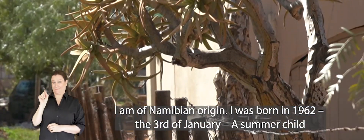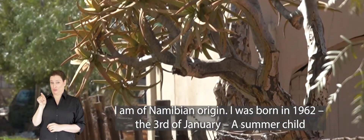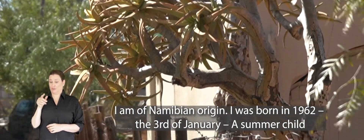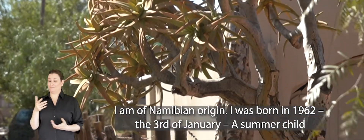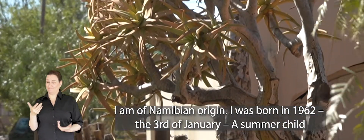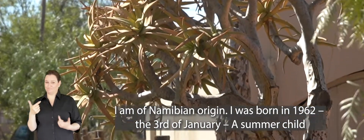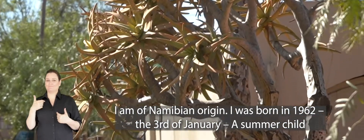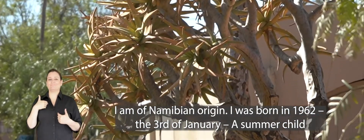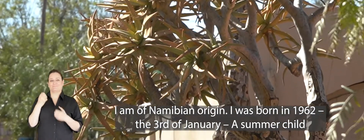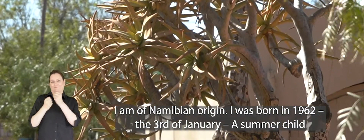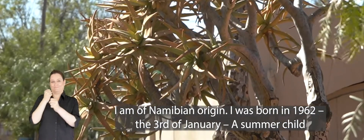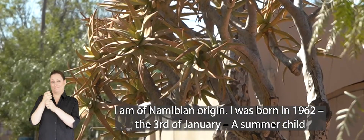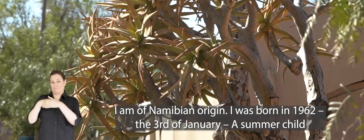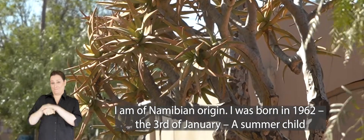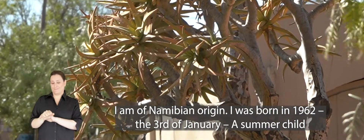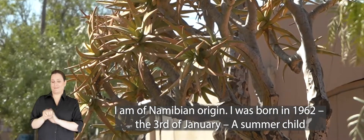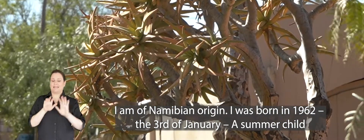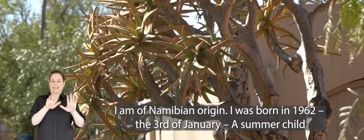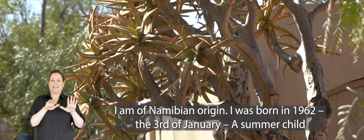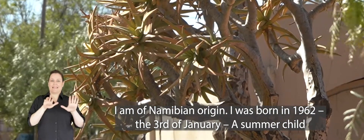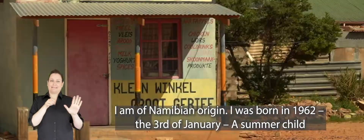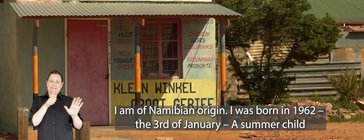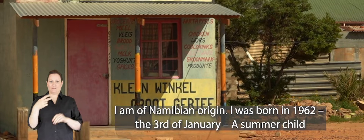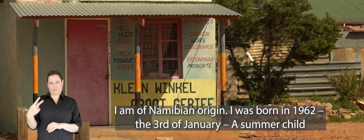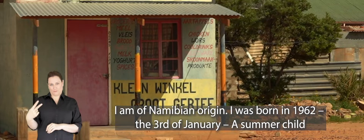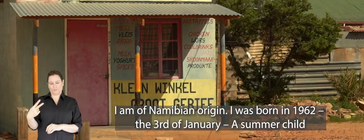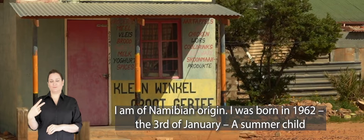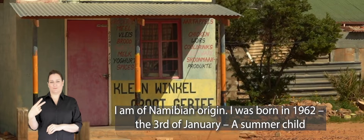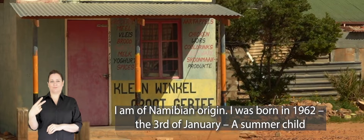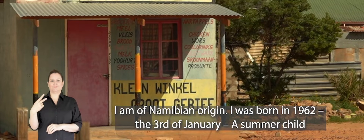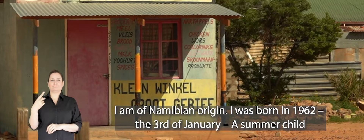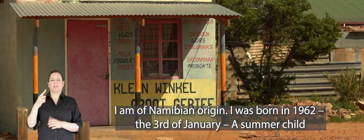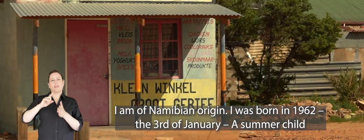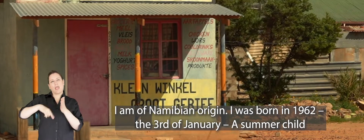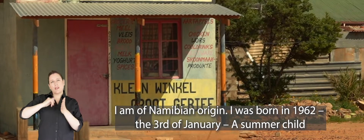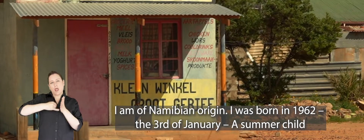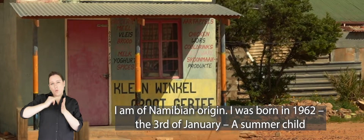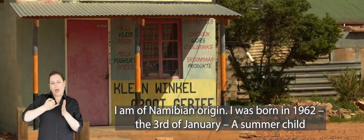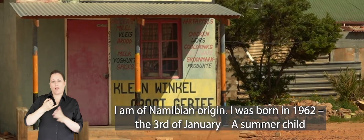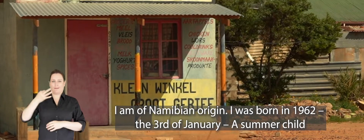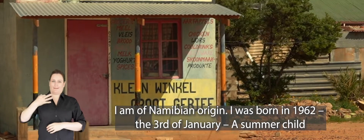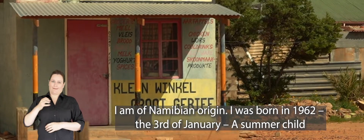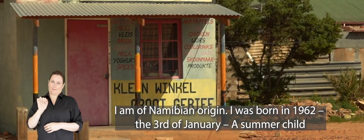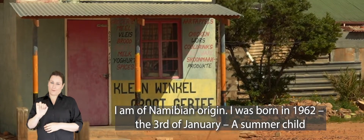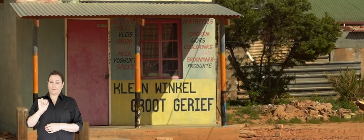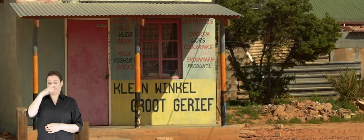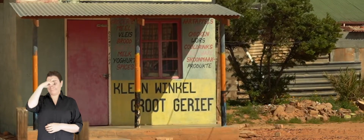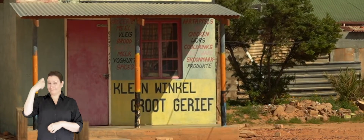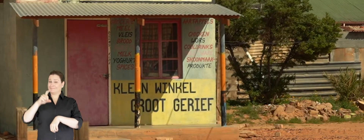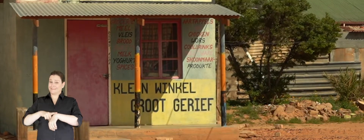Ek is 1962 gebore, die 3 januari, een